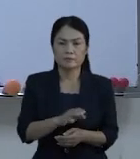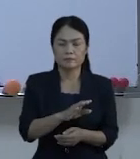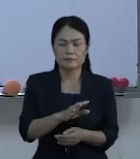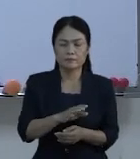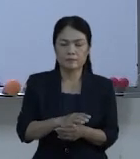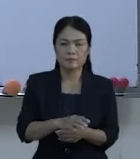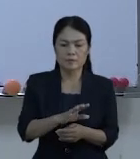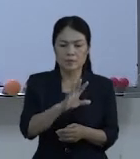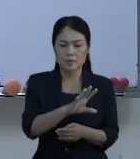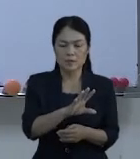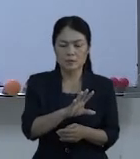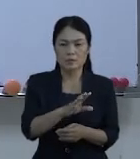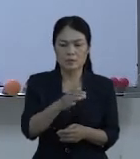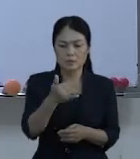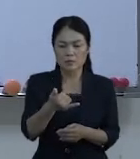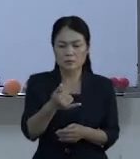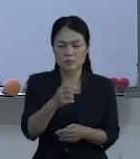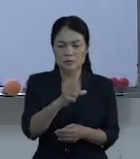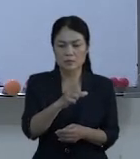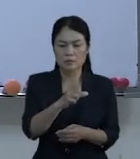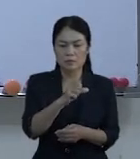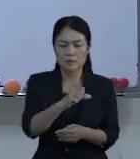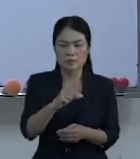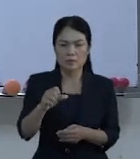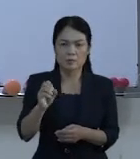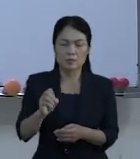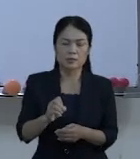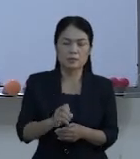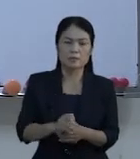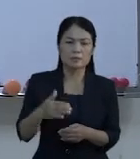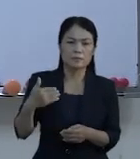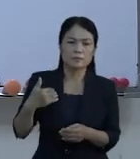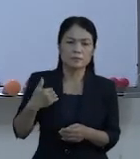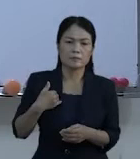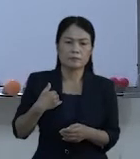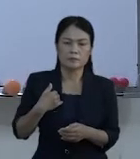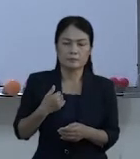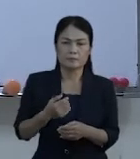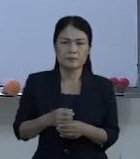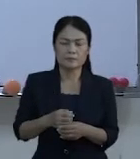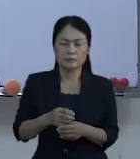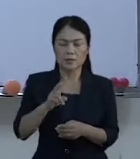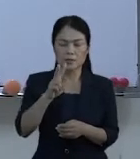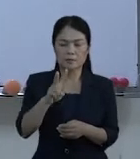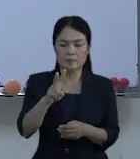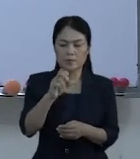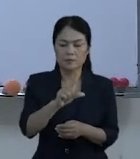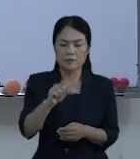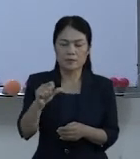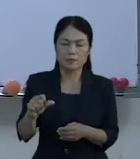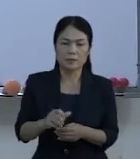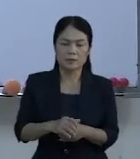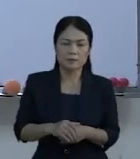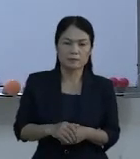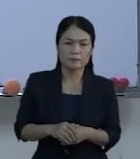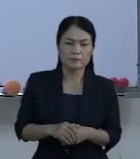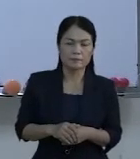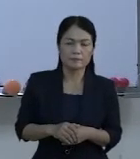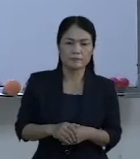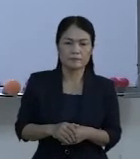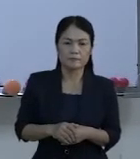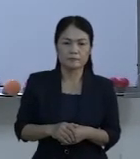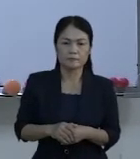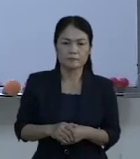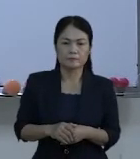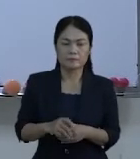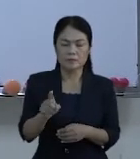pram liên phẩm mùi sáng pram liên phẩm mùi sáng chẳng viên miễn phí phí mơn chẳng nè con nè bà miễn phí